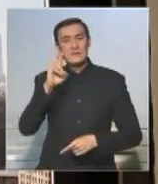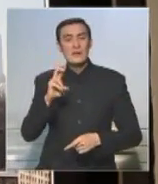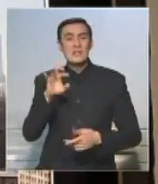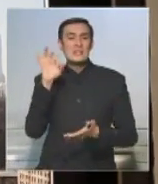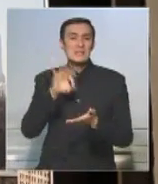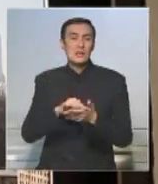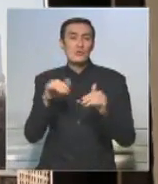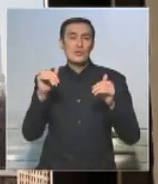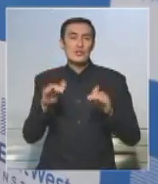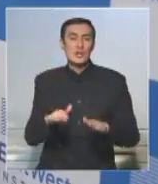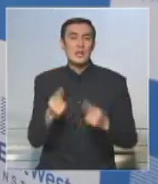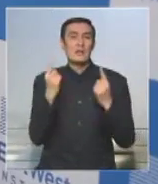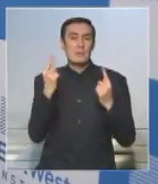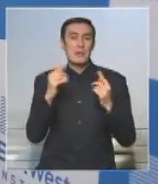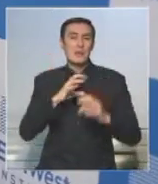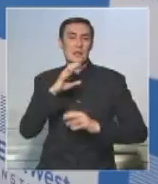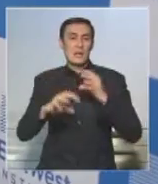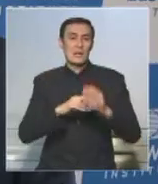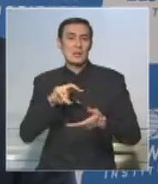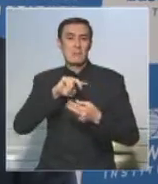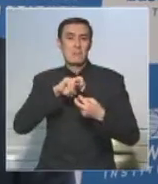решения глобальных и региональных проблем.